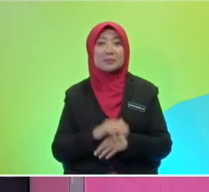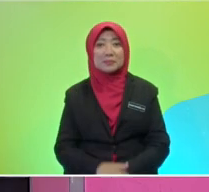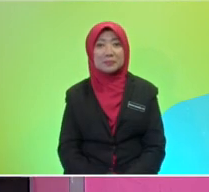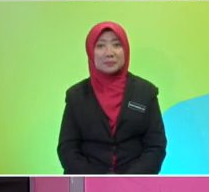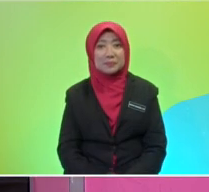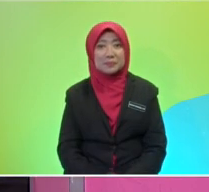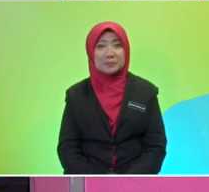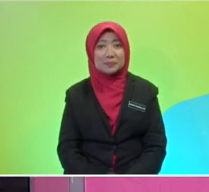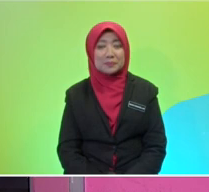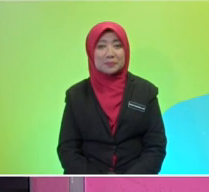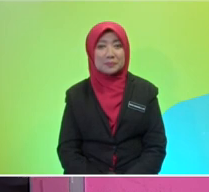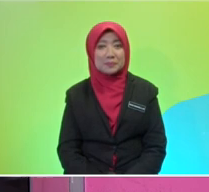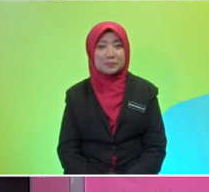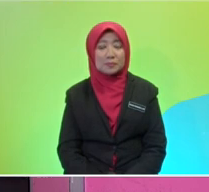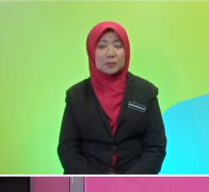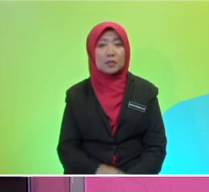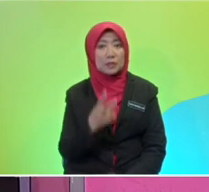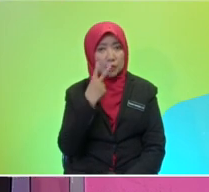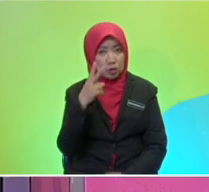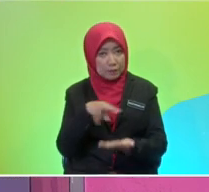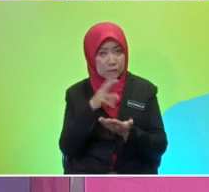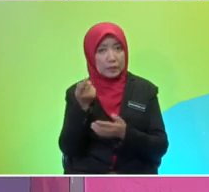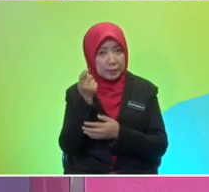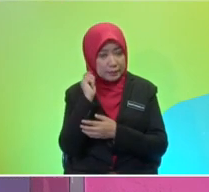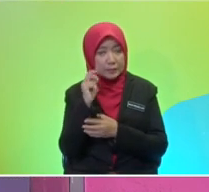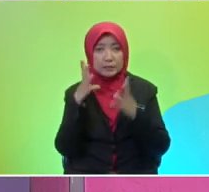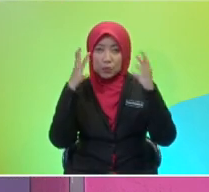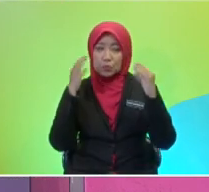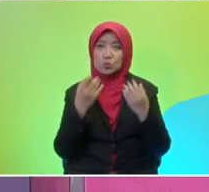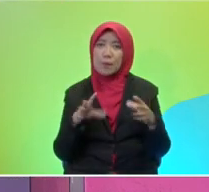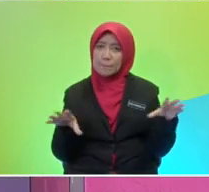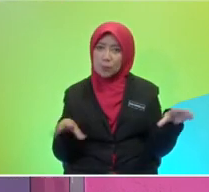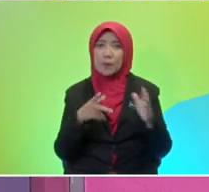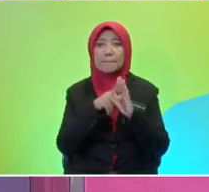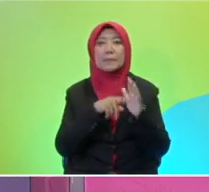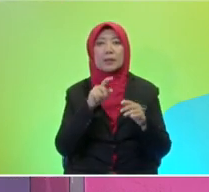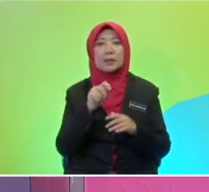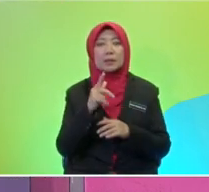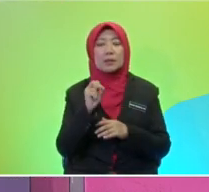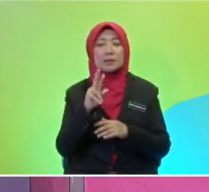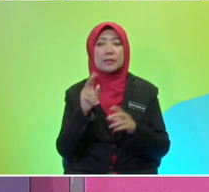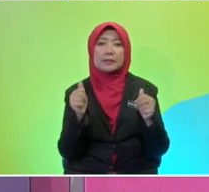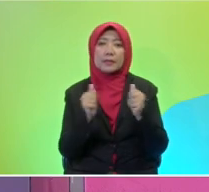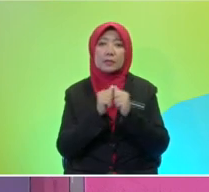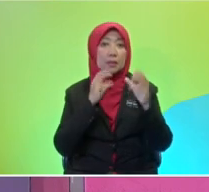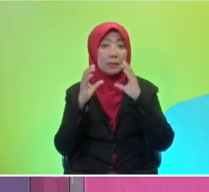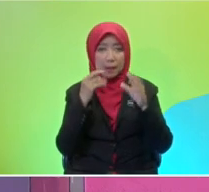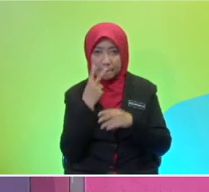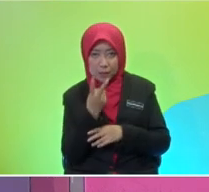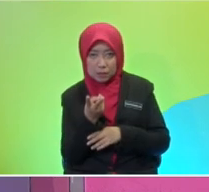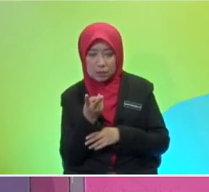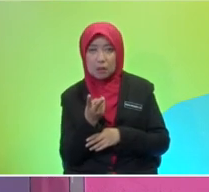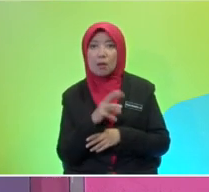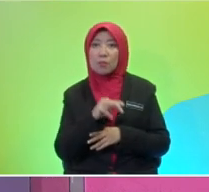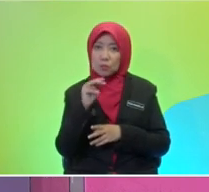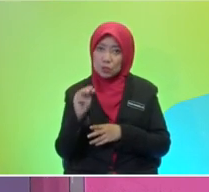Oke melalui video tadi cek udah menjalankan pencak Siran secara lisan dan perhatian dimana murid